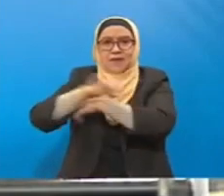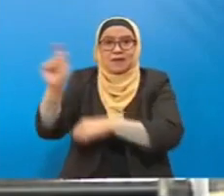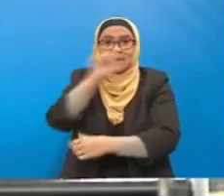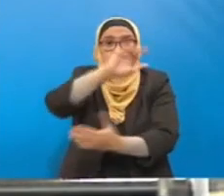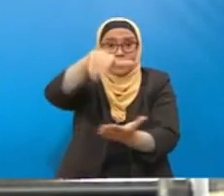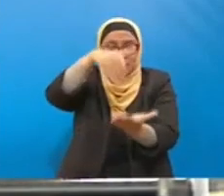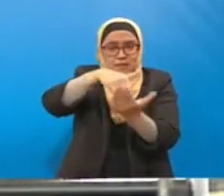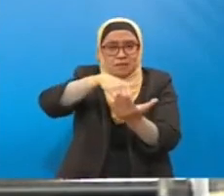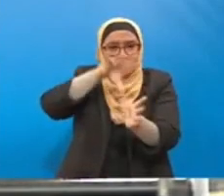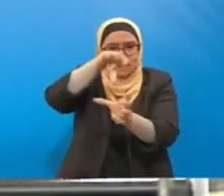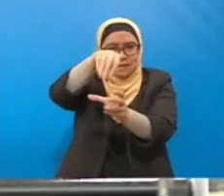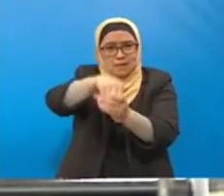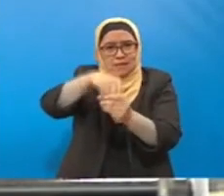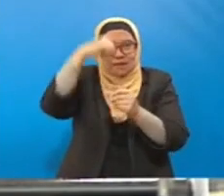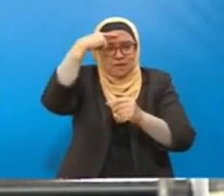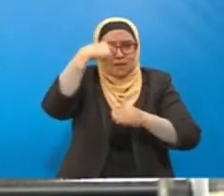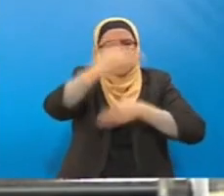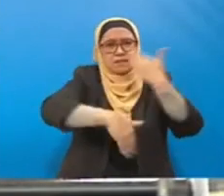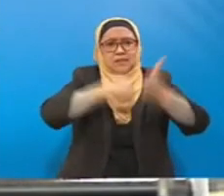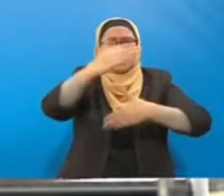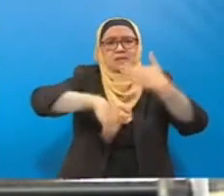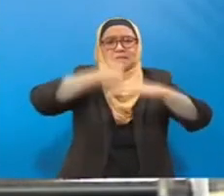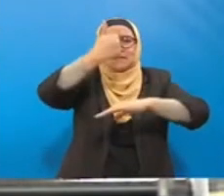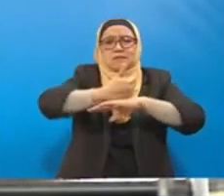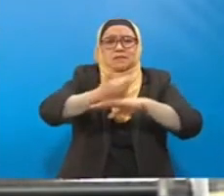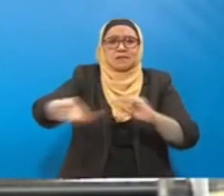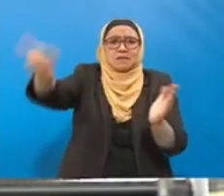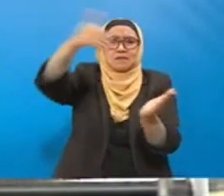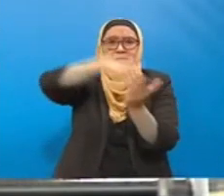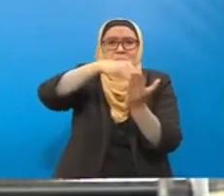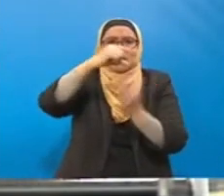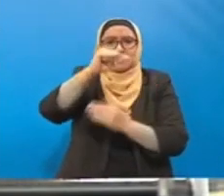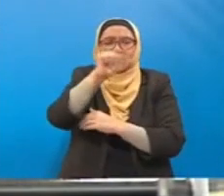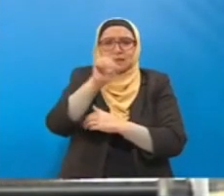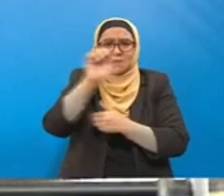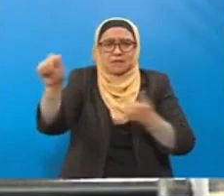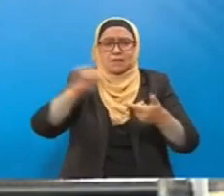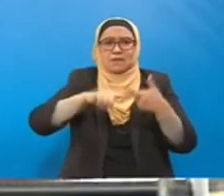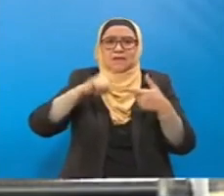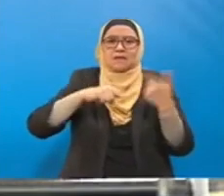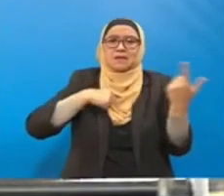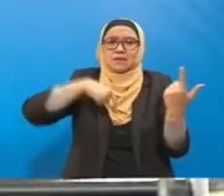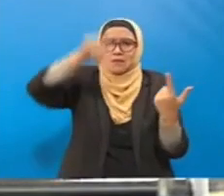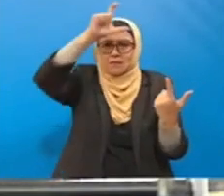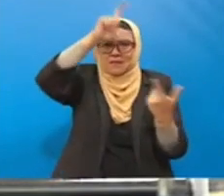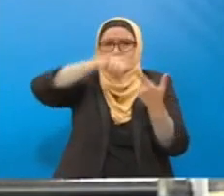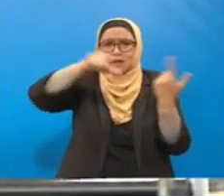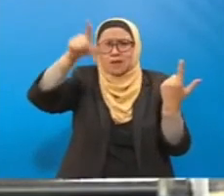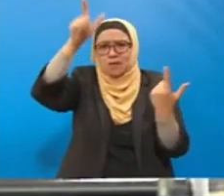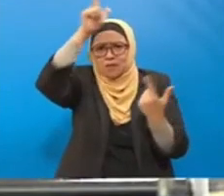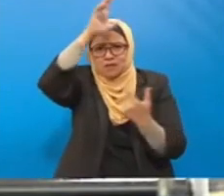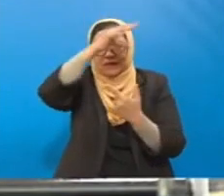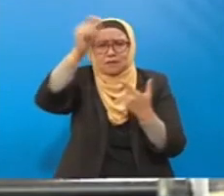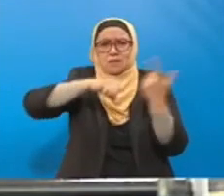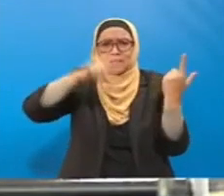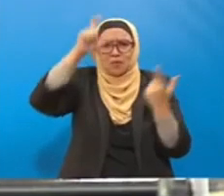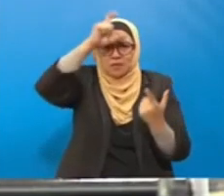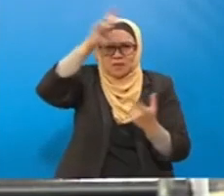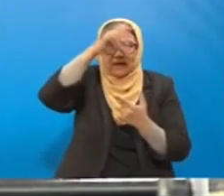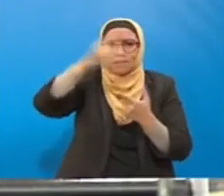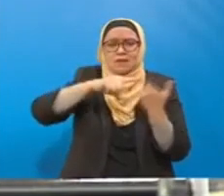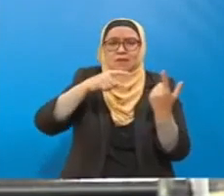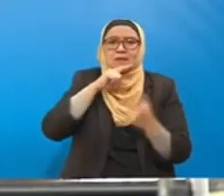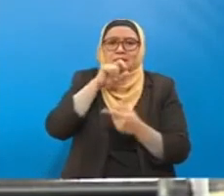terlibat dalam proses pembangunan smule Gaza seperti meski Jordan Turki dan Qatar Malaysia melalui kedutaan Malaysia